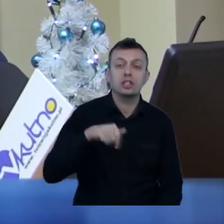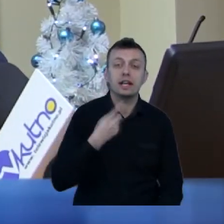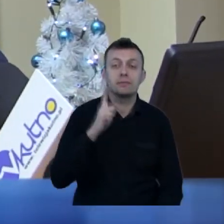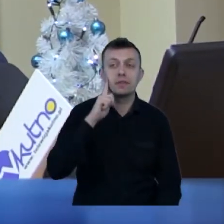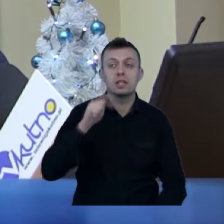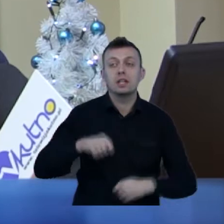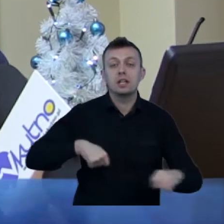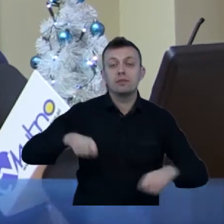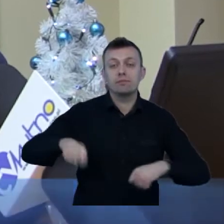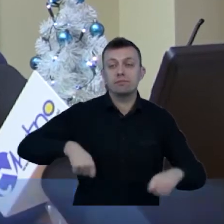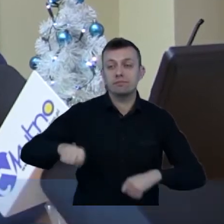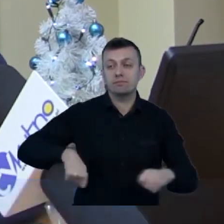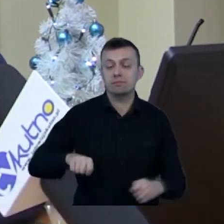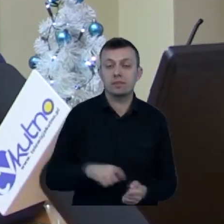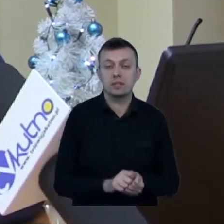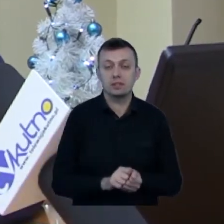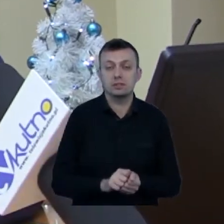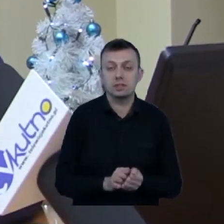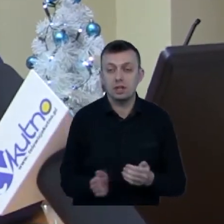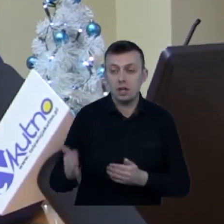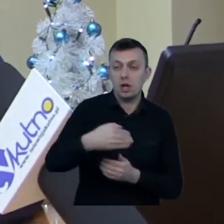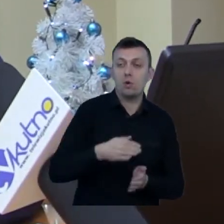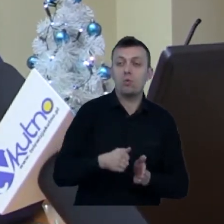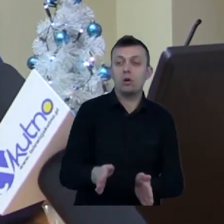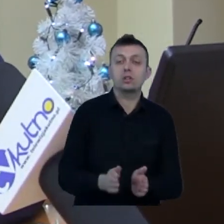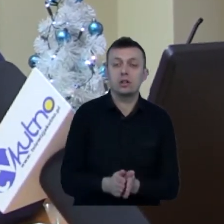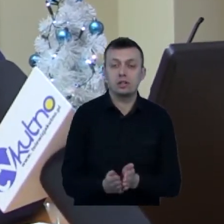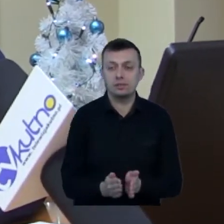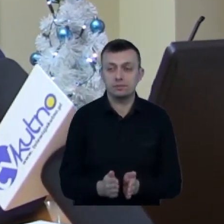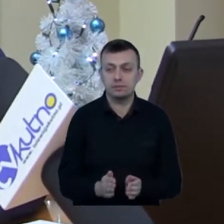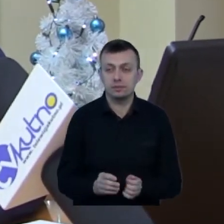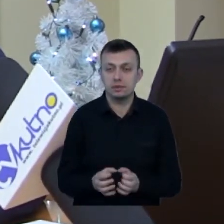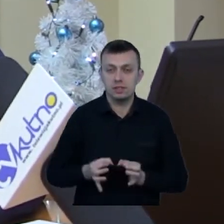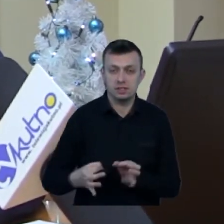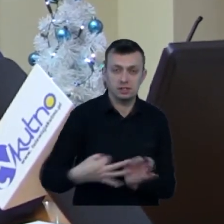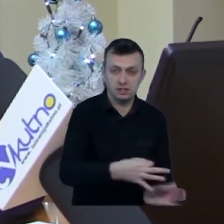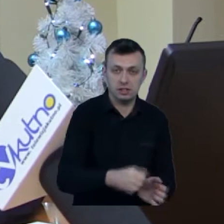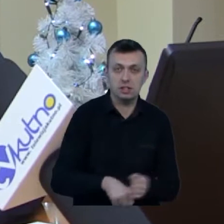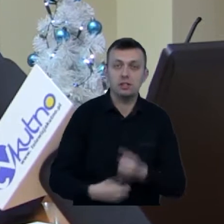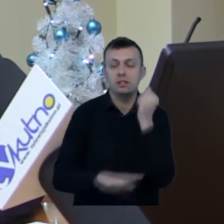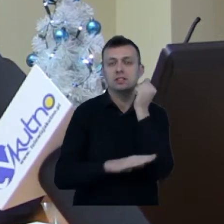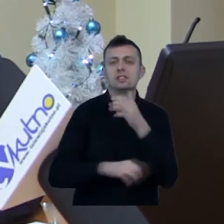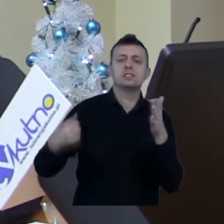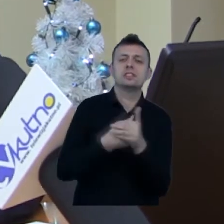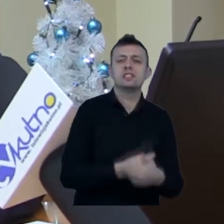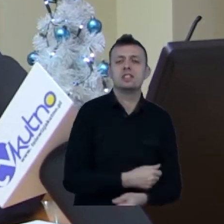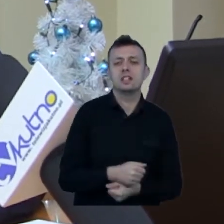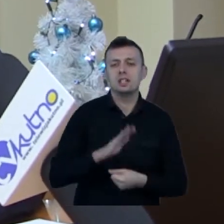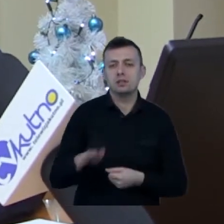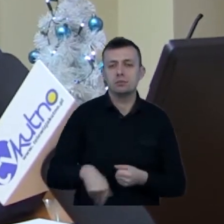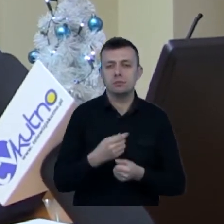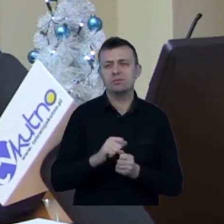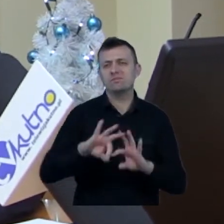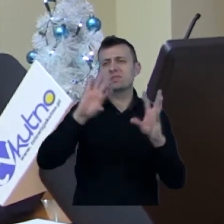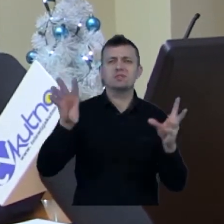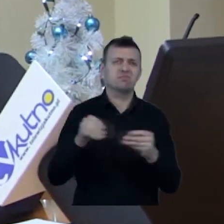powiatu kutnowskiego, na łuku drogi stracił panowanie nad pojazdem, zjechał na pobocze, uderzył w drzewo. W wyniku tego zdarzenia odniósł